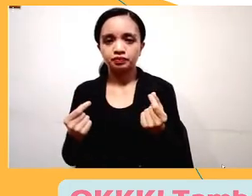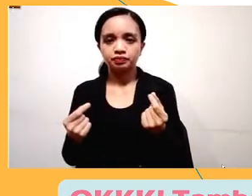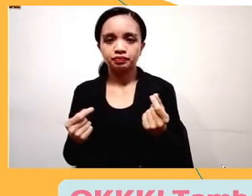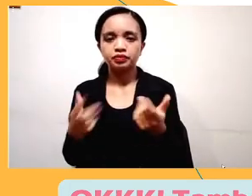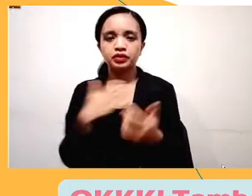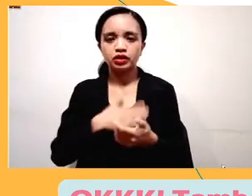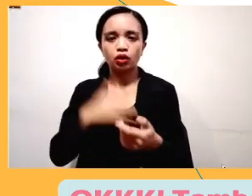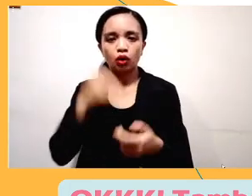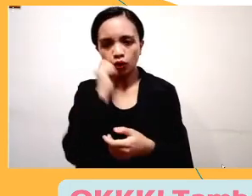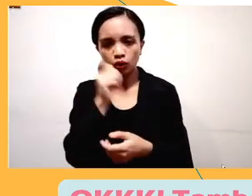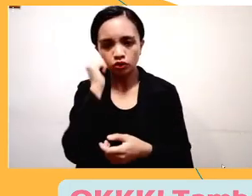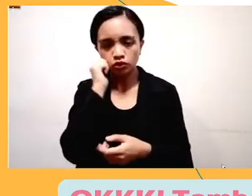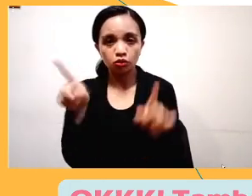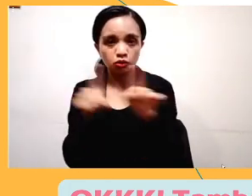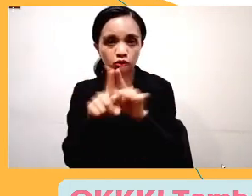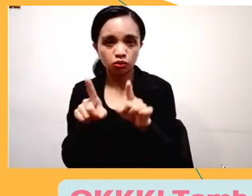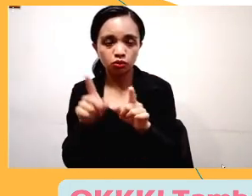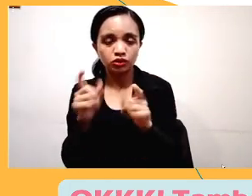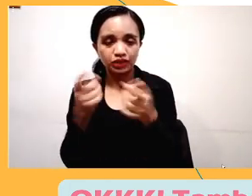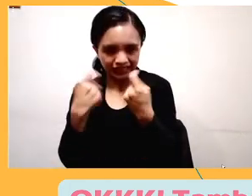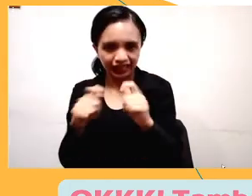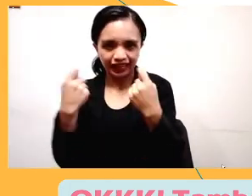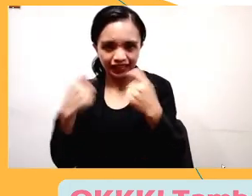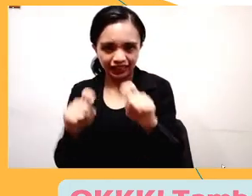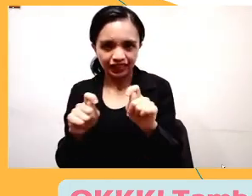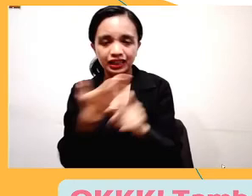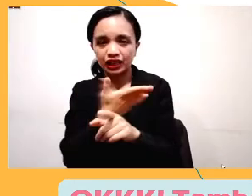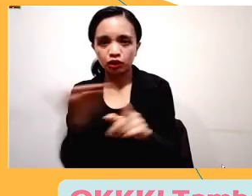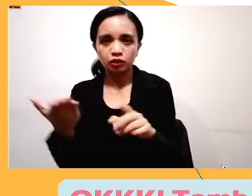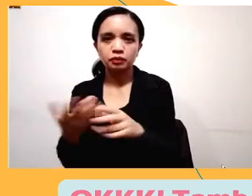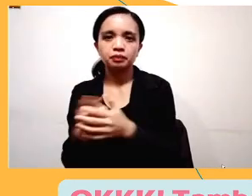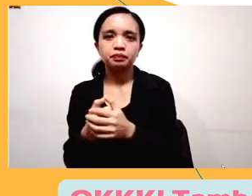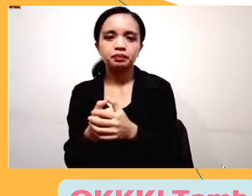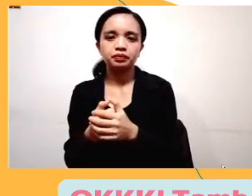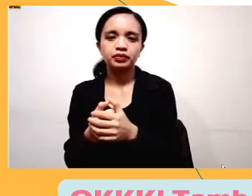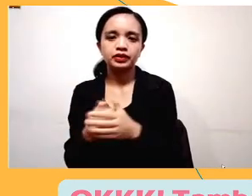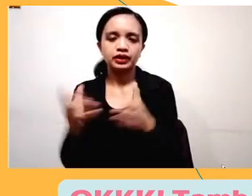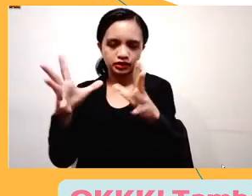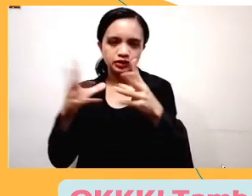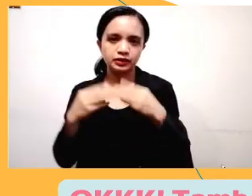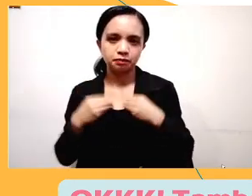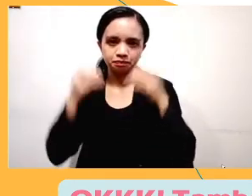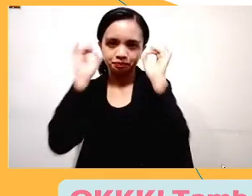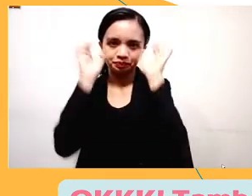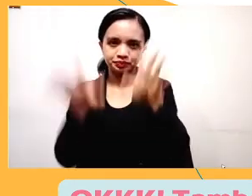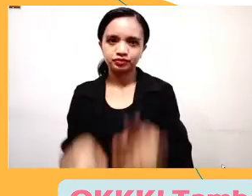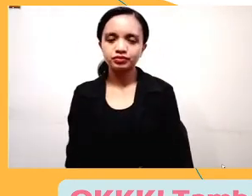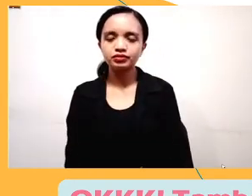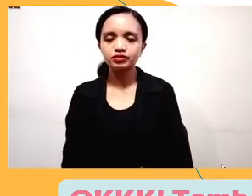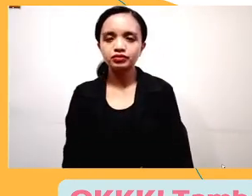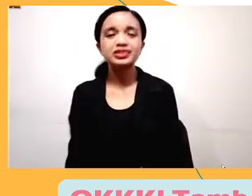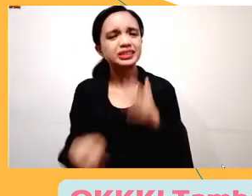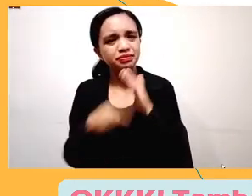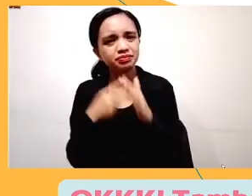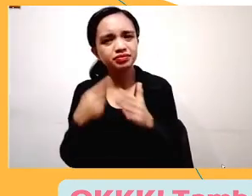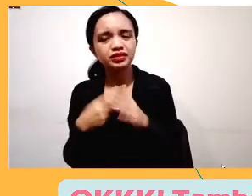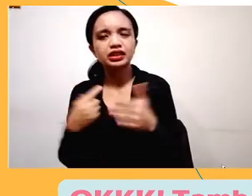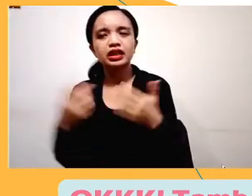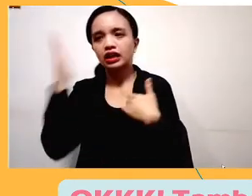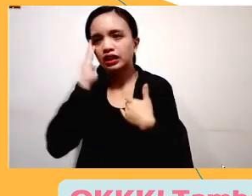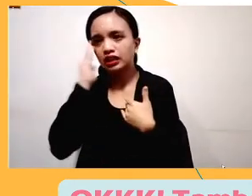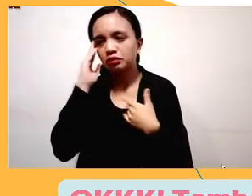also try to see that you are taking calculated risks. Okay? Minsan may mga bagay na alam mo na na